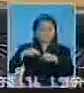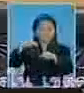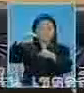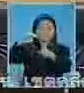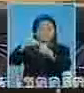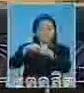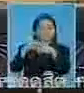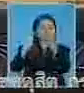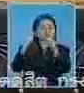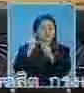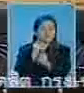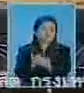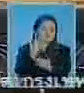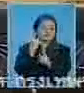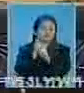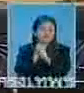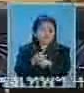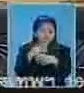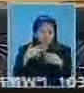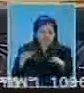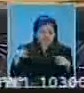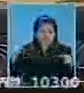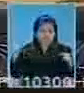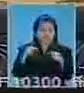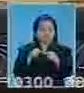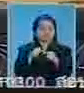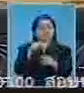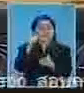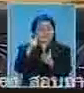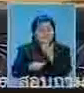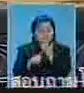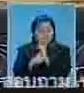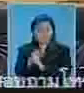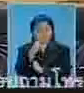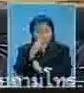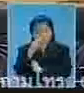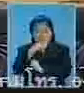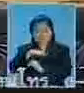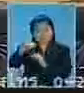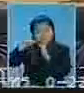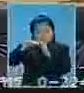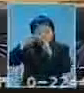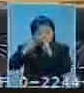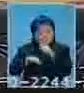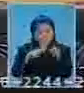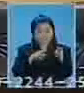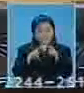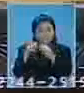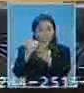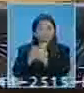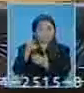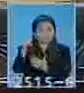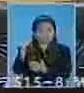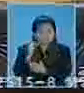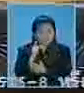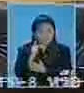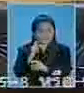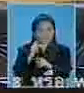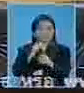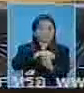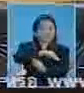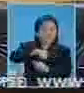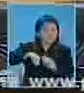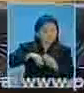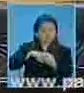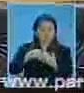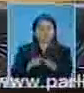ลดภาษีสรรพสามิตนะครับหรือการกู้มาชดเชยในส่วนที่ผมรับผิดชอบโดยตรงก็คือ